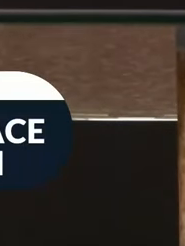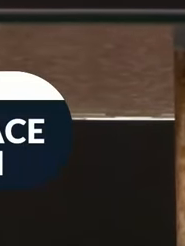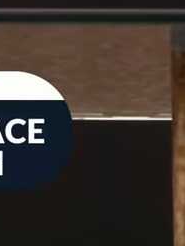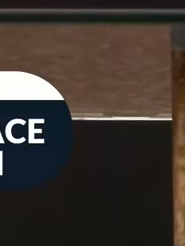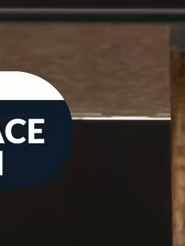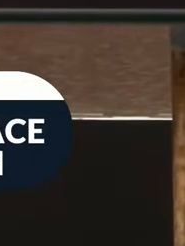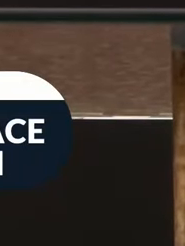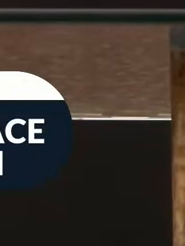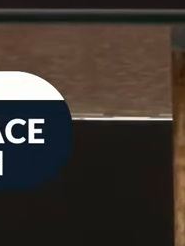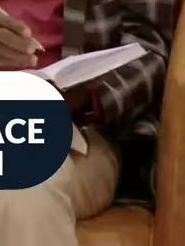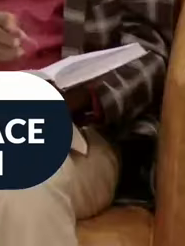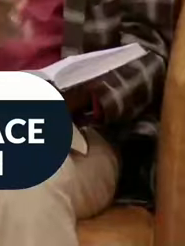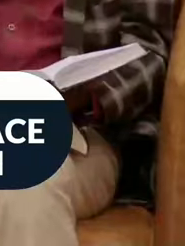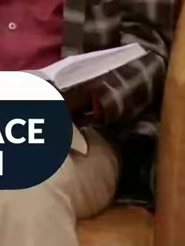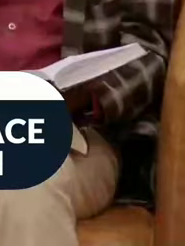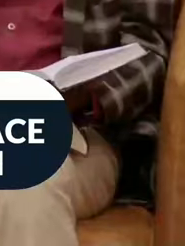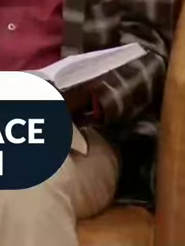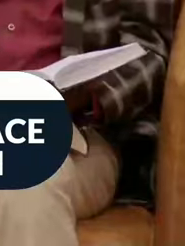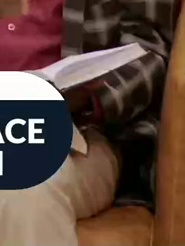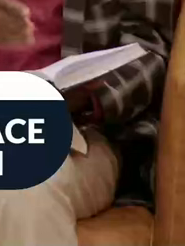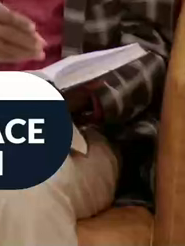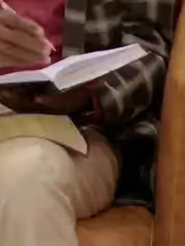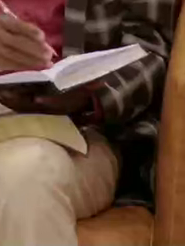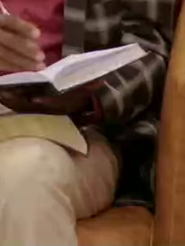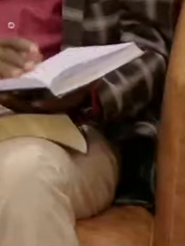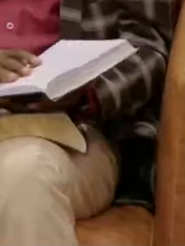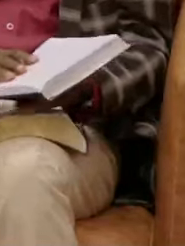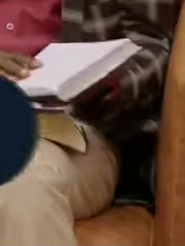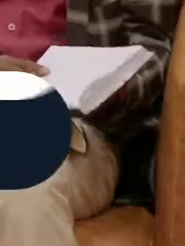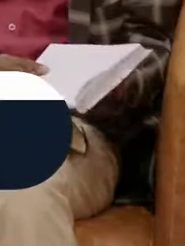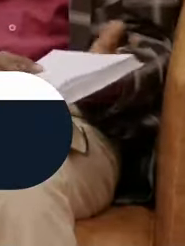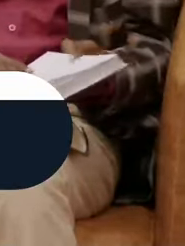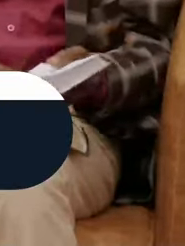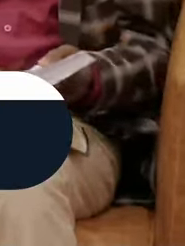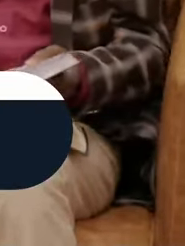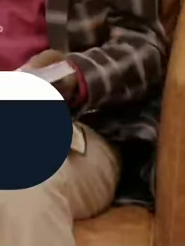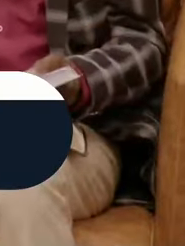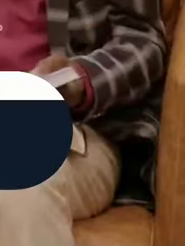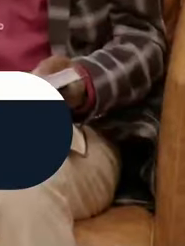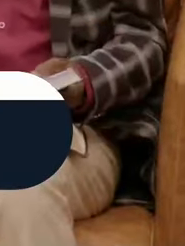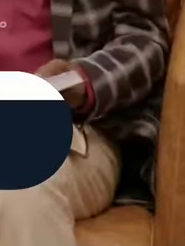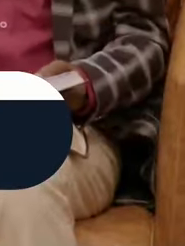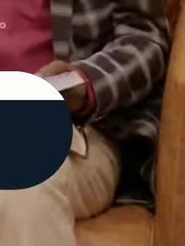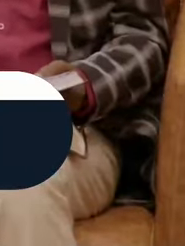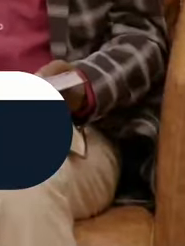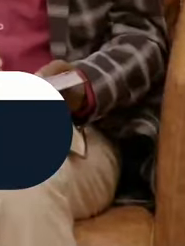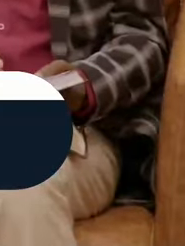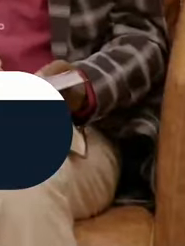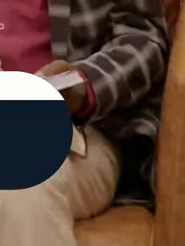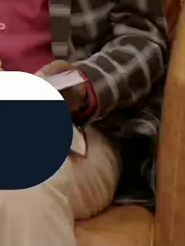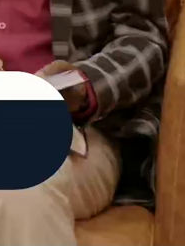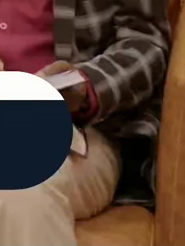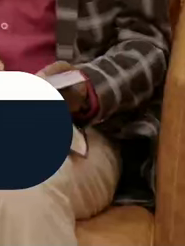trois choses ici numéro 1 c'est la c'est c'est la grâce